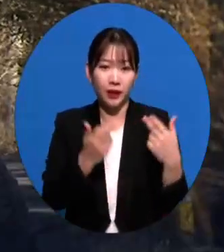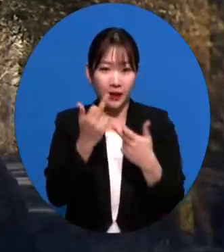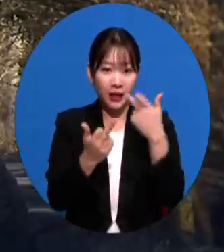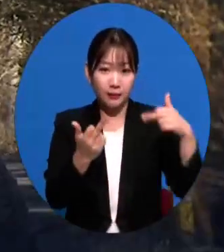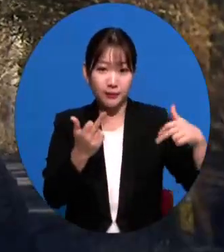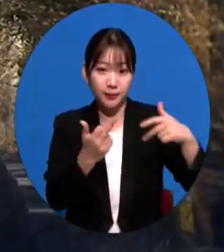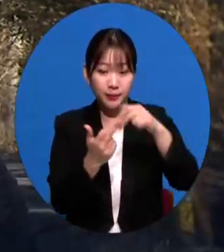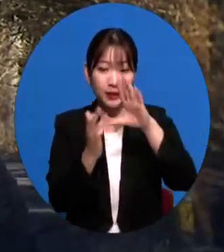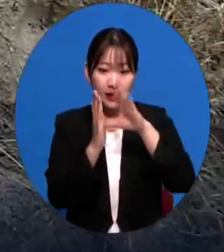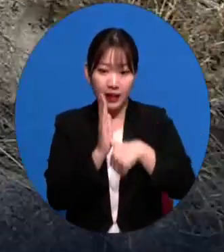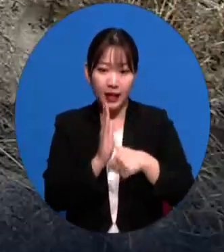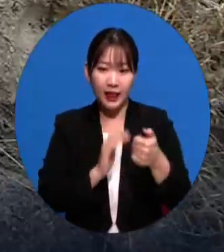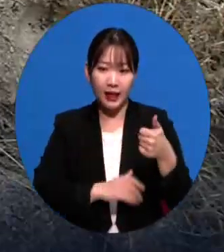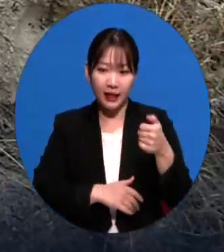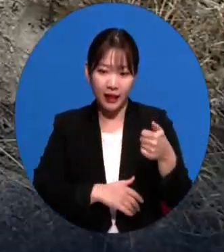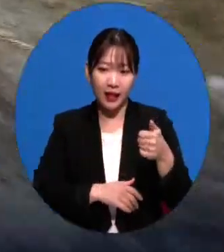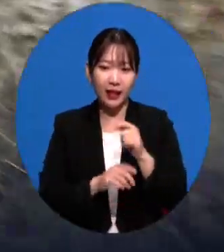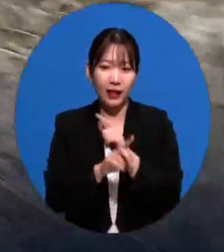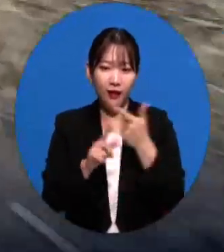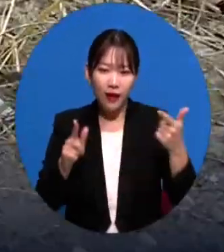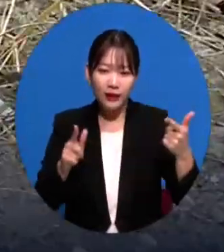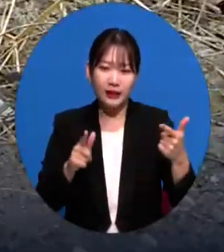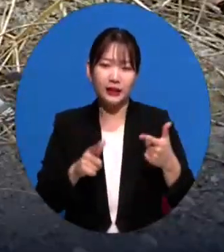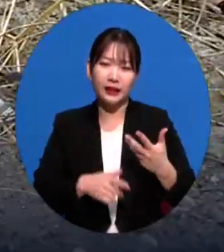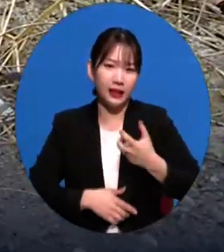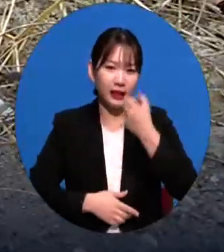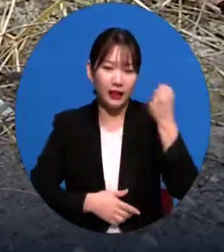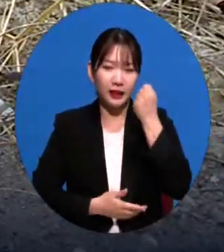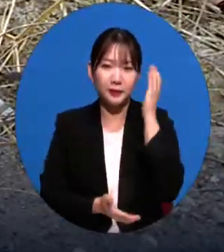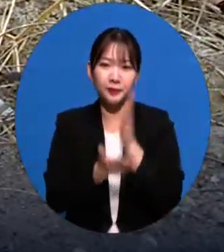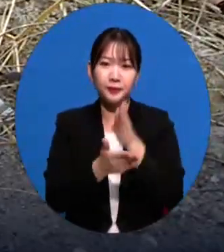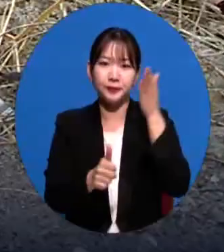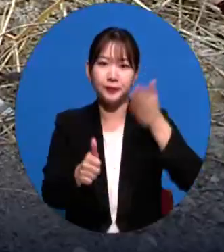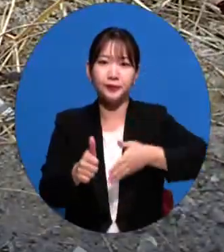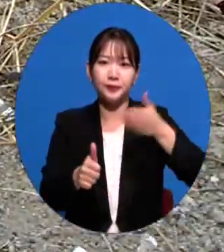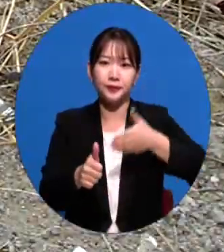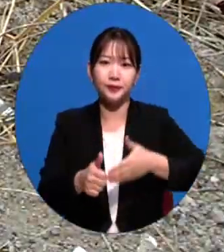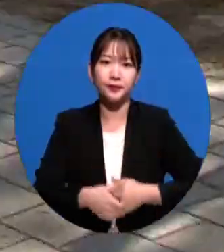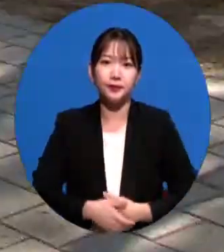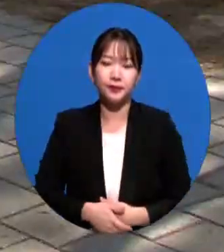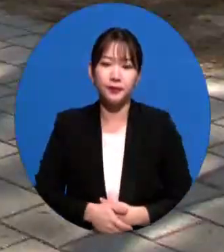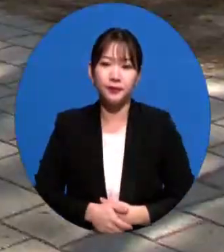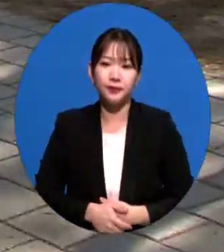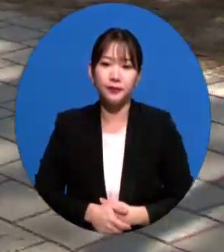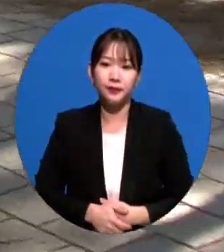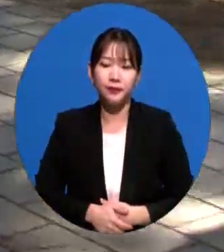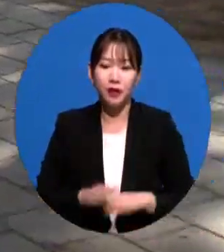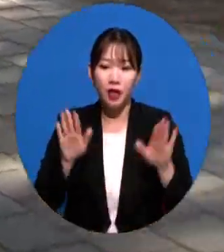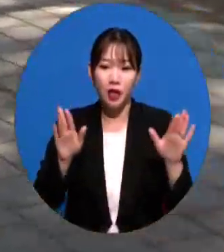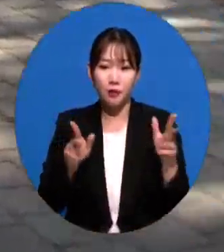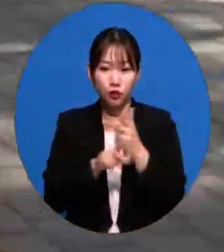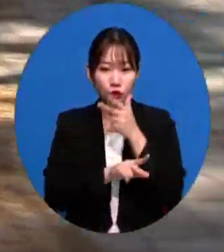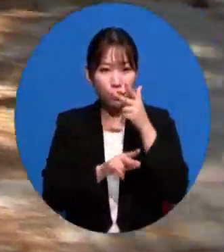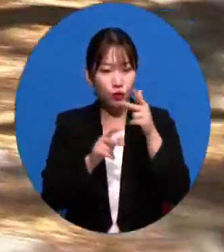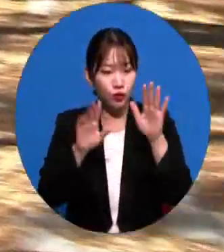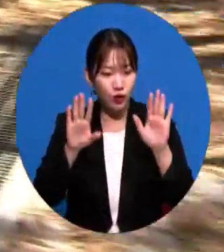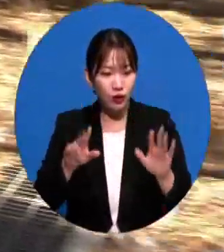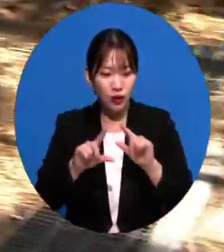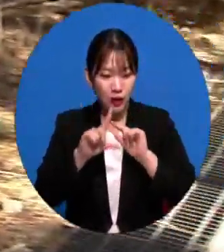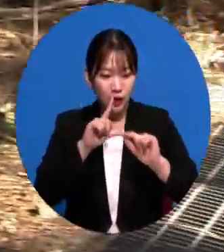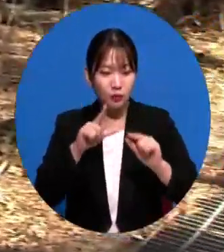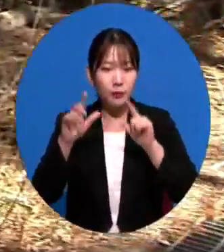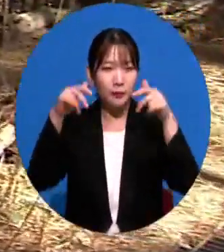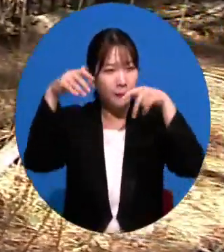또한 등산 시에는 나이타 등 인화물질 소지를 말아주시기 바랍니다. 이번 주 일부 지역이 흐리거나